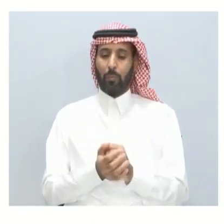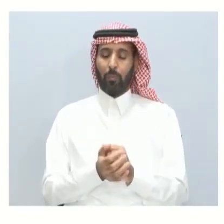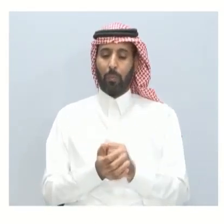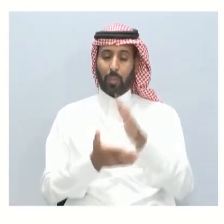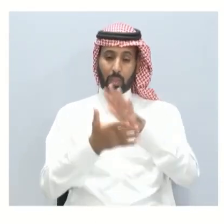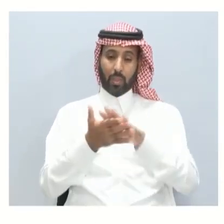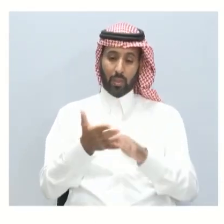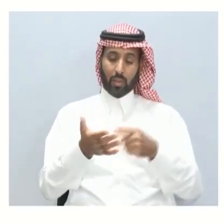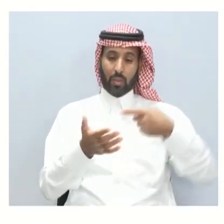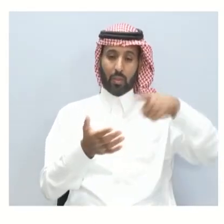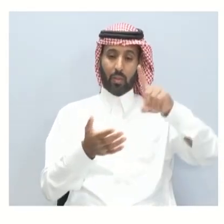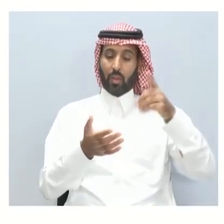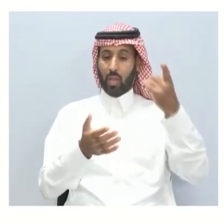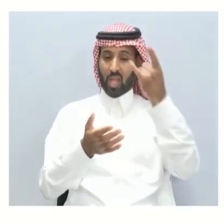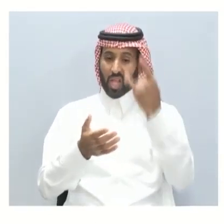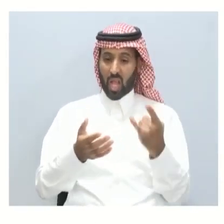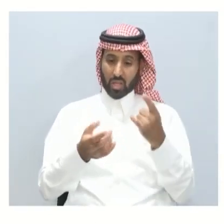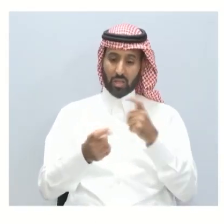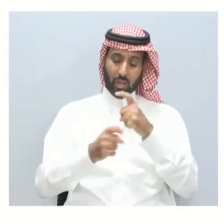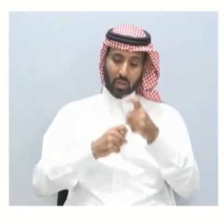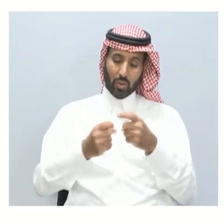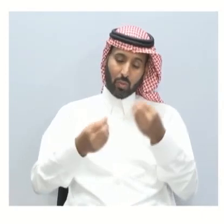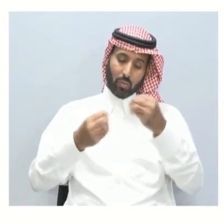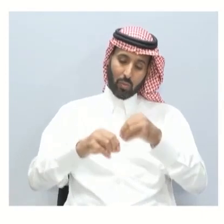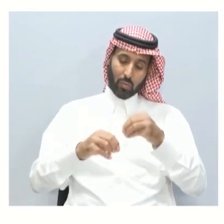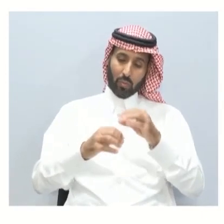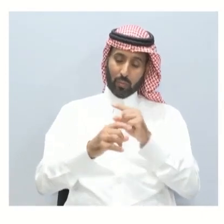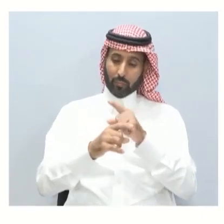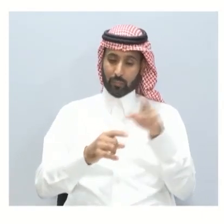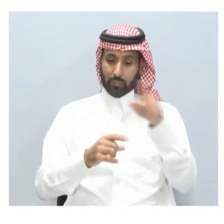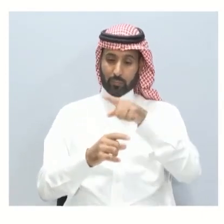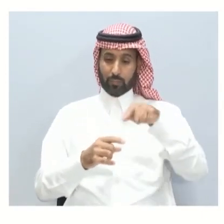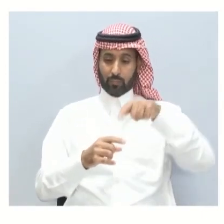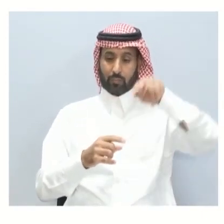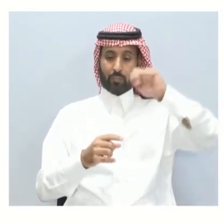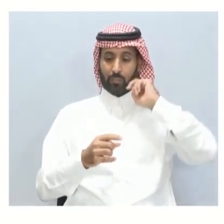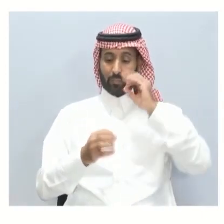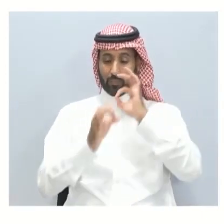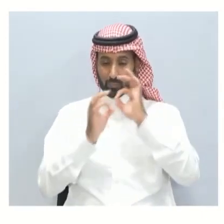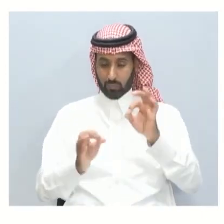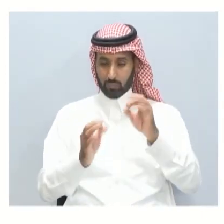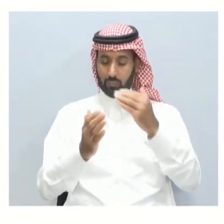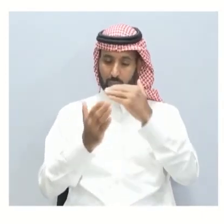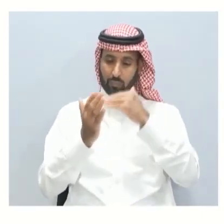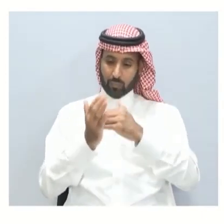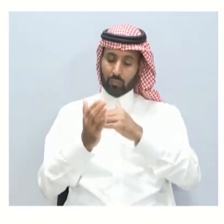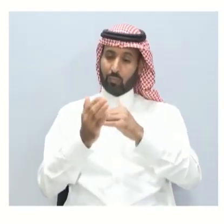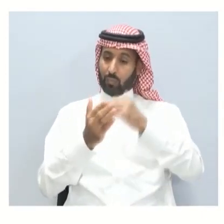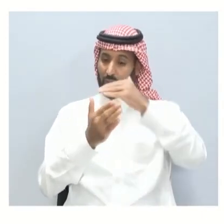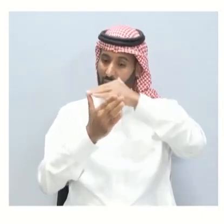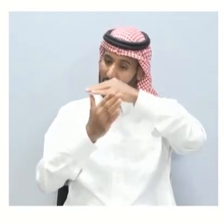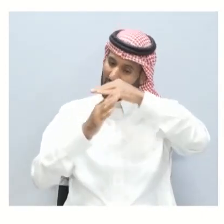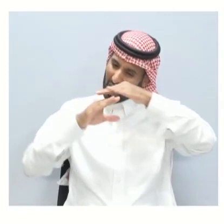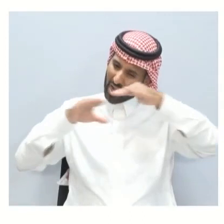ان الذي يستوعب الى عشره الكترونات ونلاحظ هنا في الزنك ان الدين ممتلئ تماما اذا هنا اخر